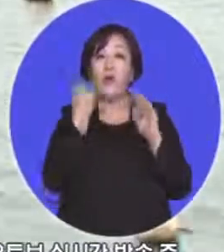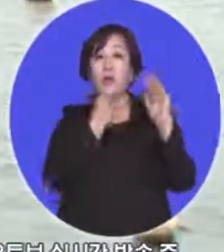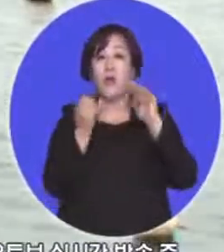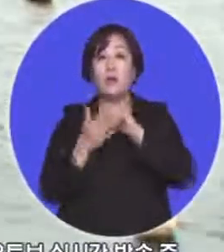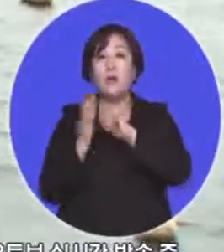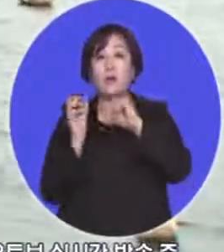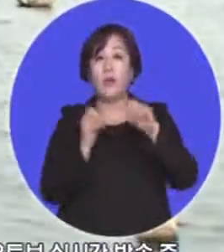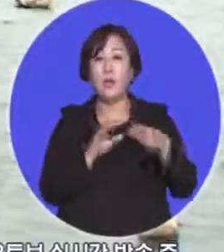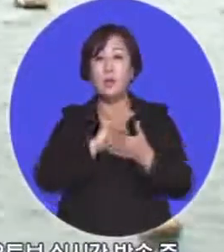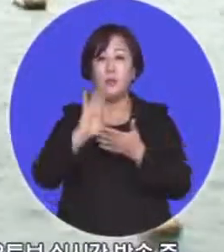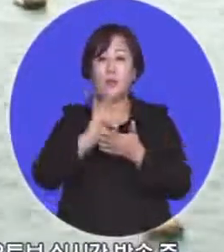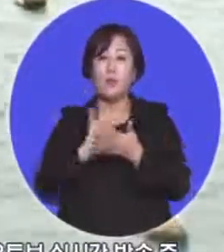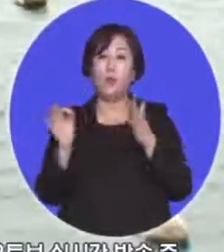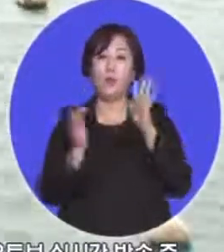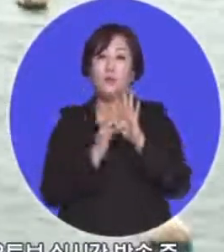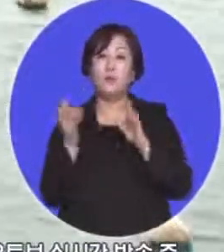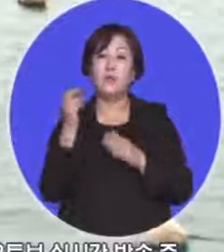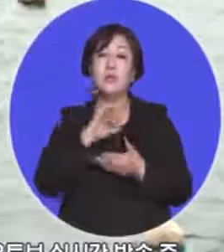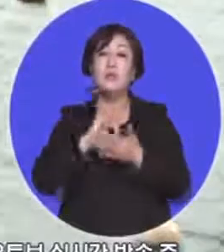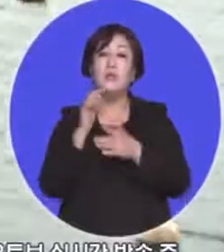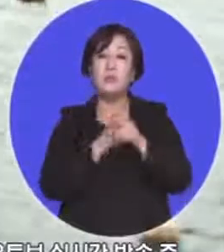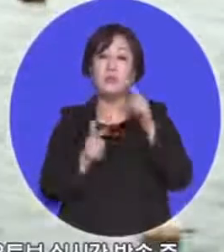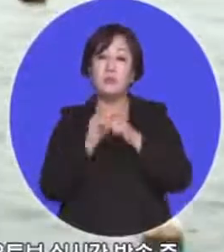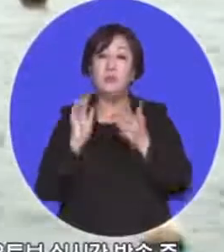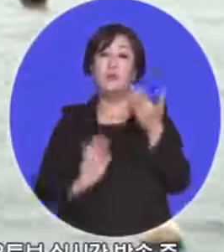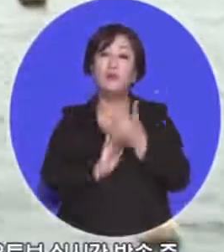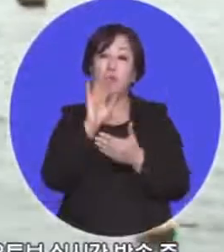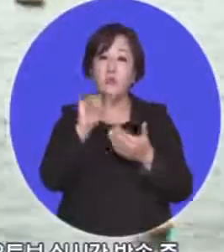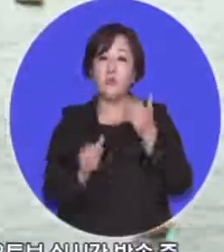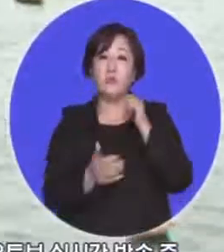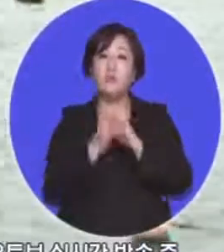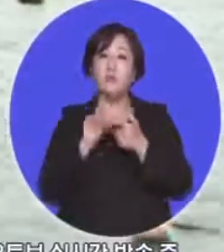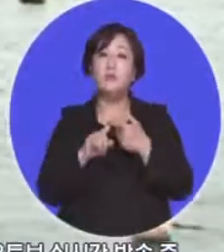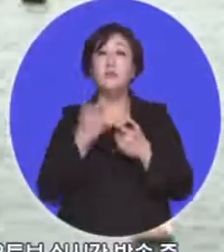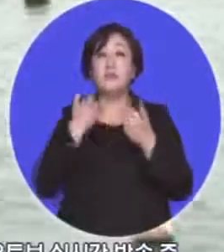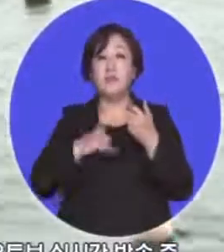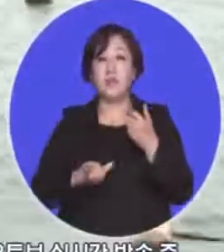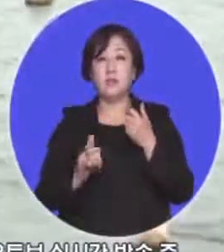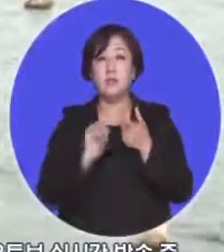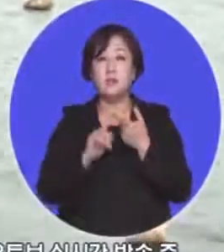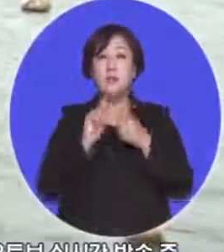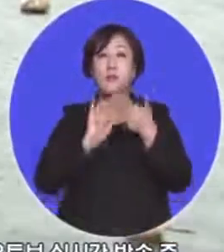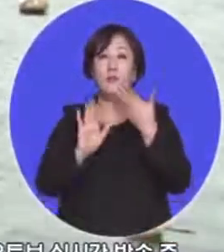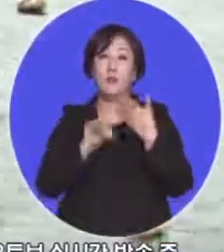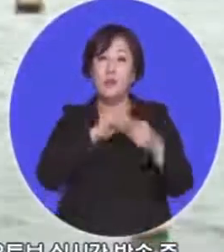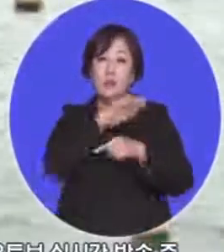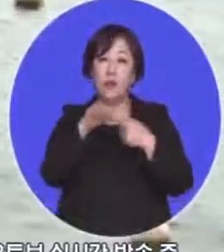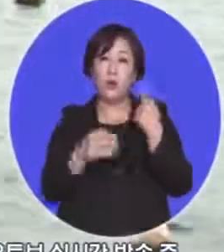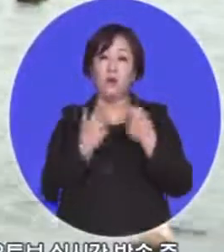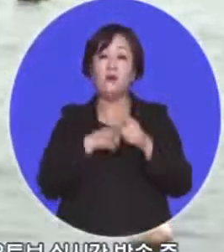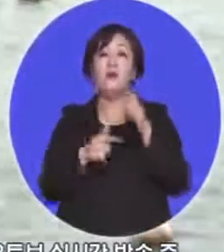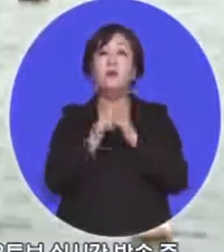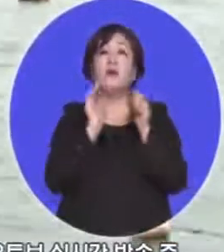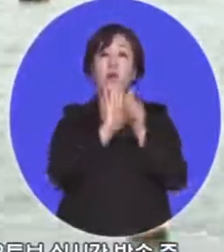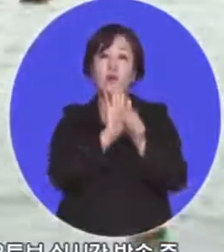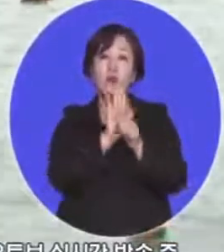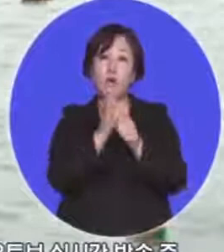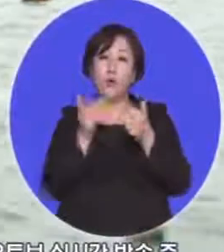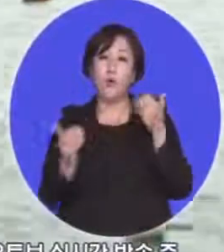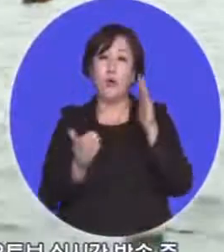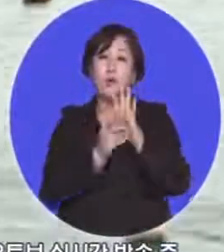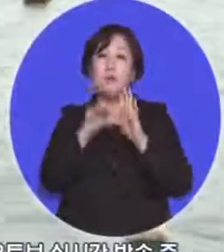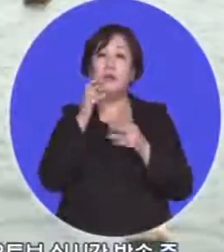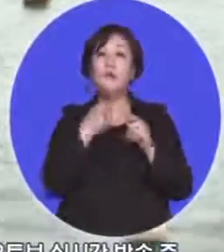친환경 놀이기구로 탈바꿈하게 될 놀이터는 우리의 아이들을 미래 환경 파수꾼으로 길러내는 산 교육장이 될